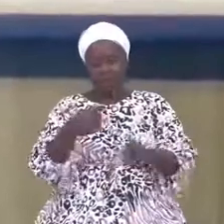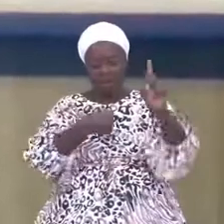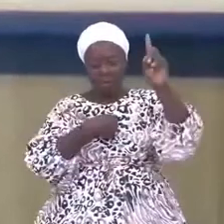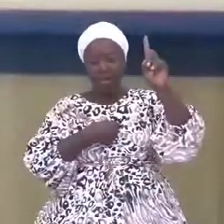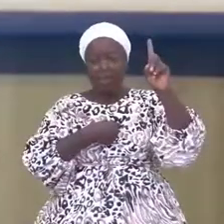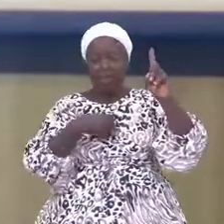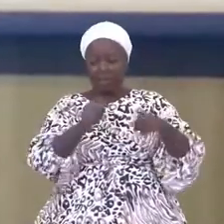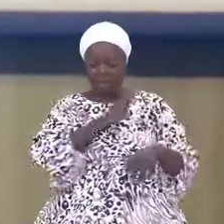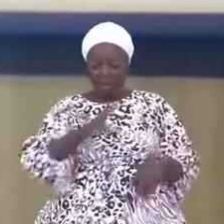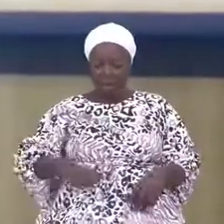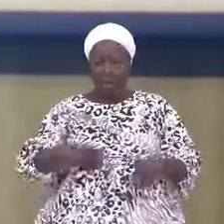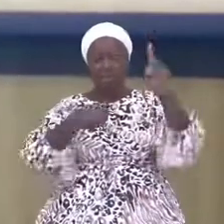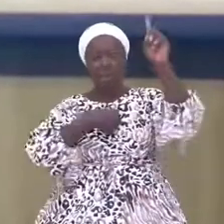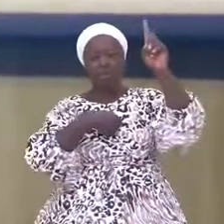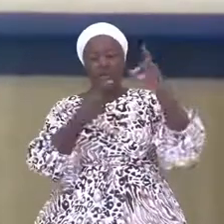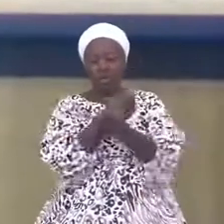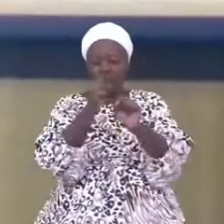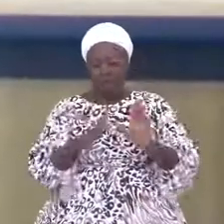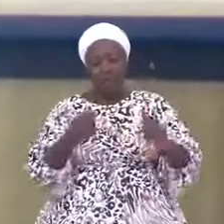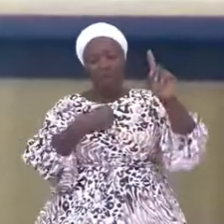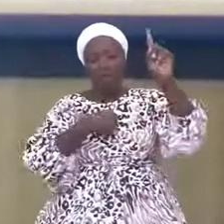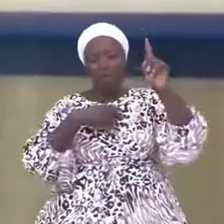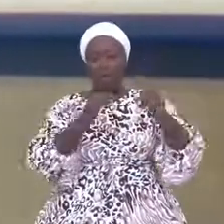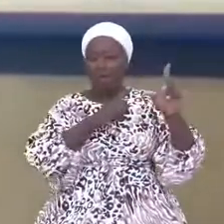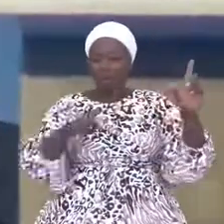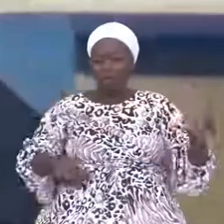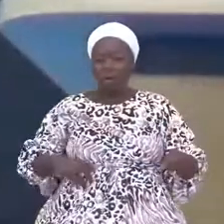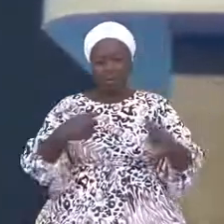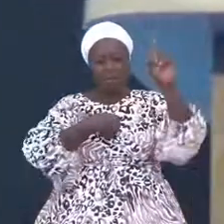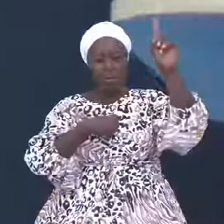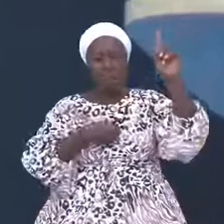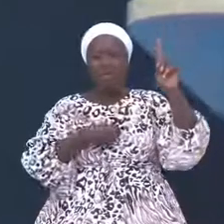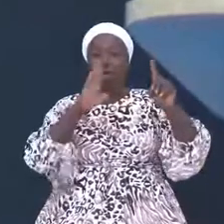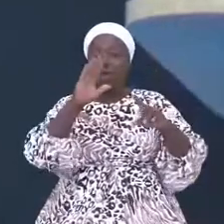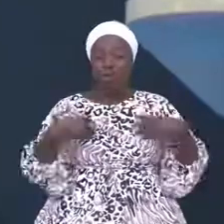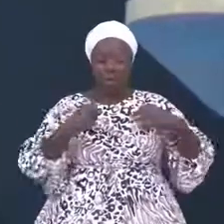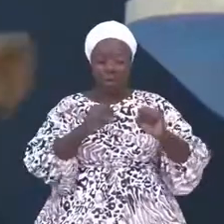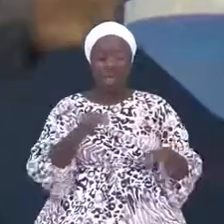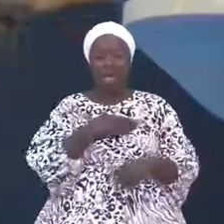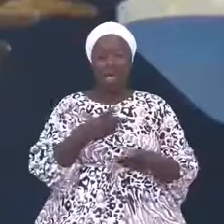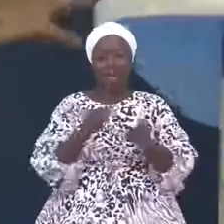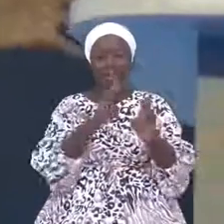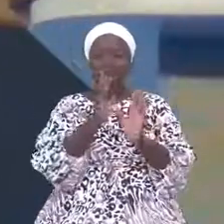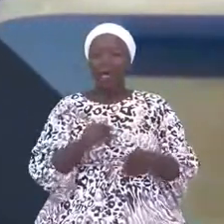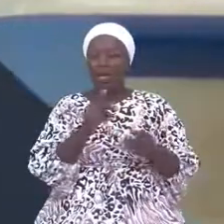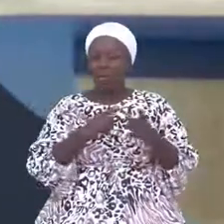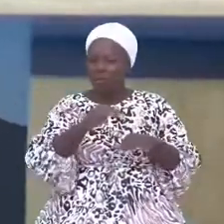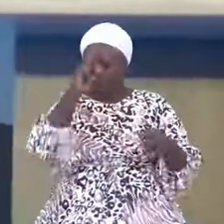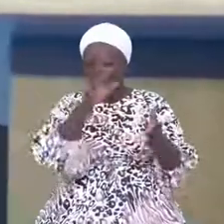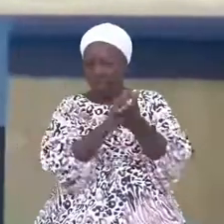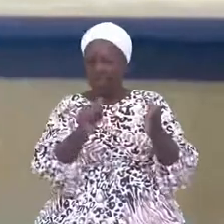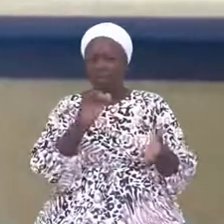je puisse, fils de Dieu, croyez-vous que moi le Christ, croyez que moi le Sauveur, croyez-vous que moi le Seigneur, moi,